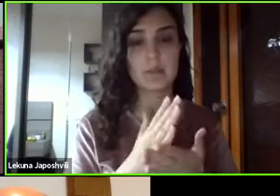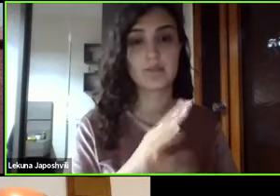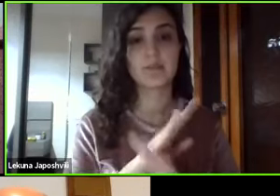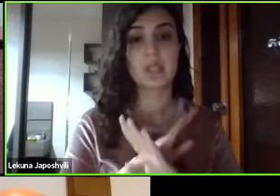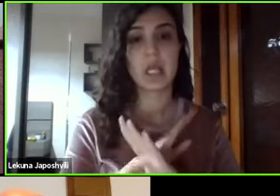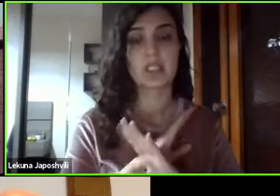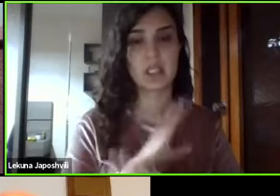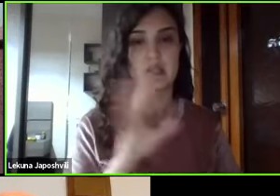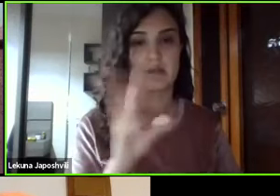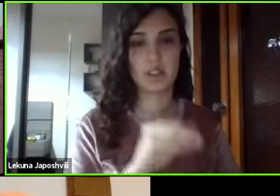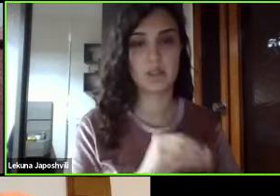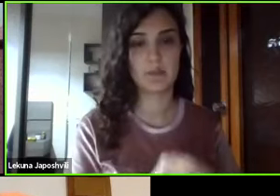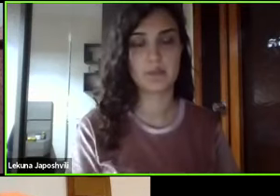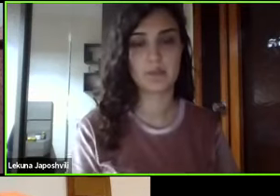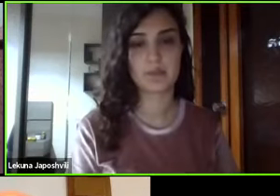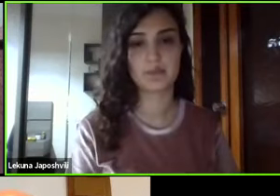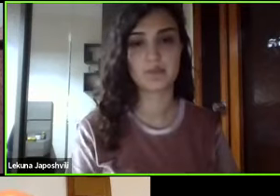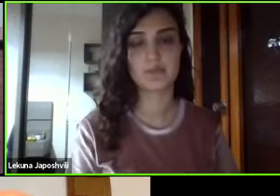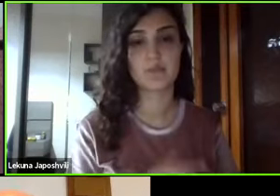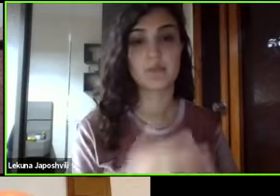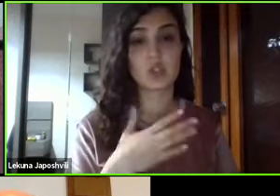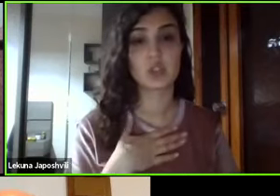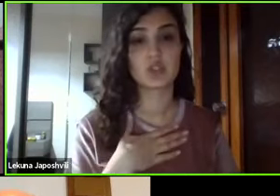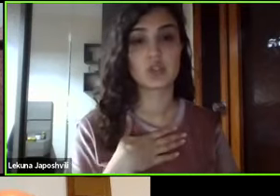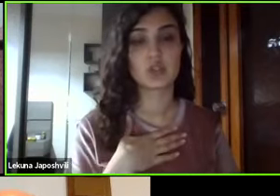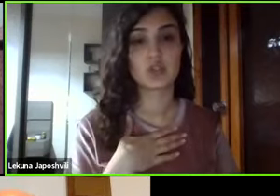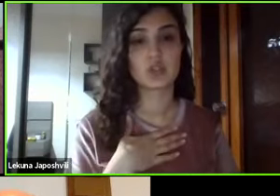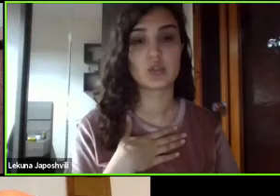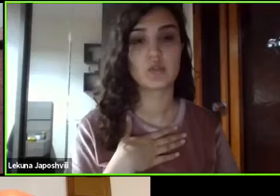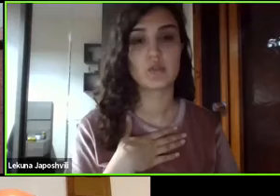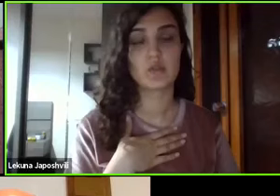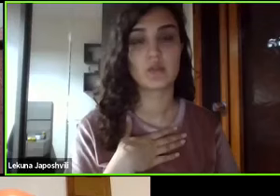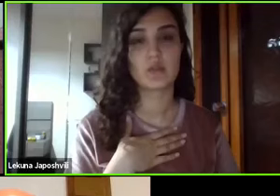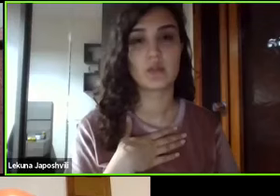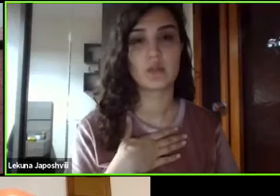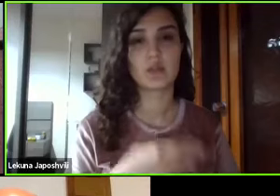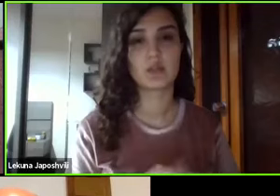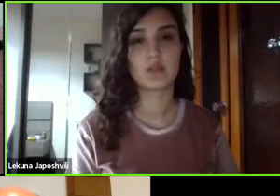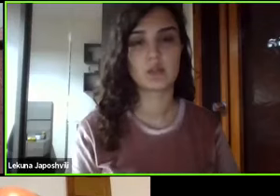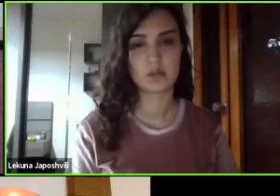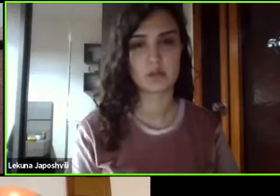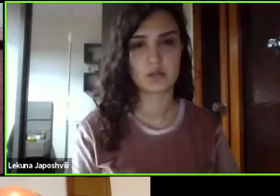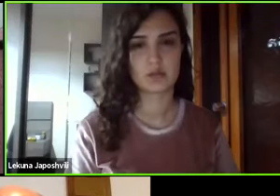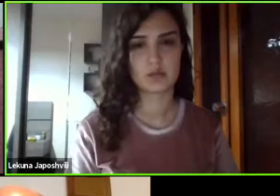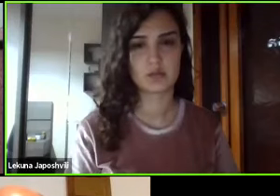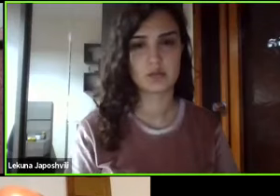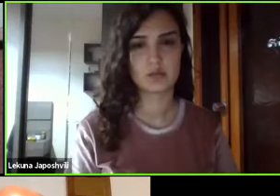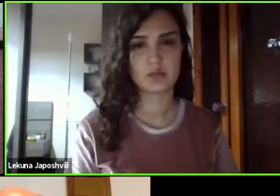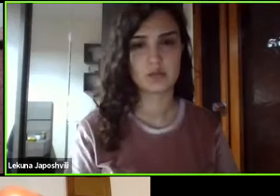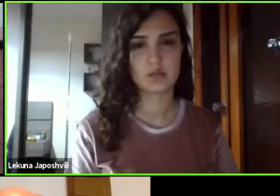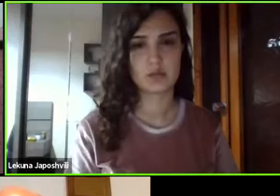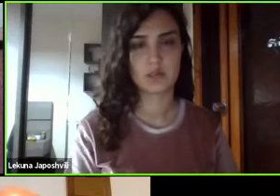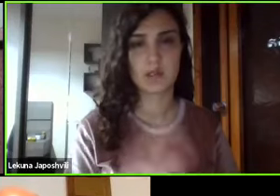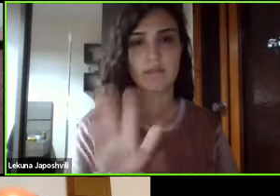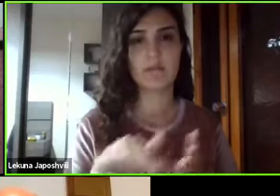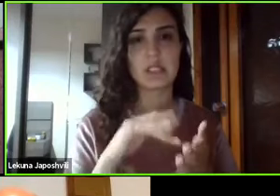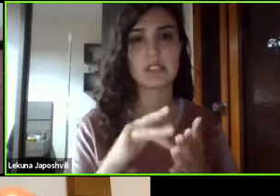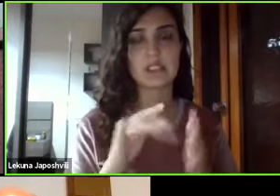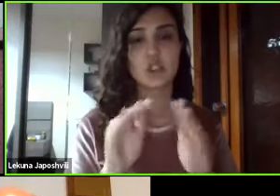გარდაცვლილთა რიცხვი. ჩვენი ქვეყნის სტრატეგია არის, რომ მაქსიმალურად ეს გამოვლენა და იზოლაცია